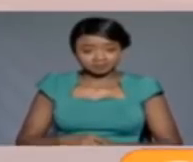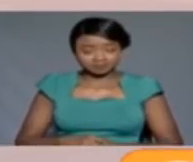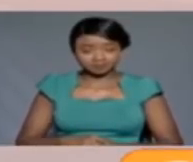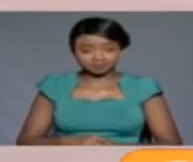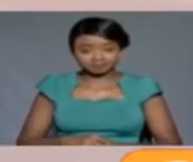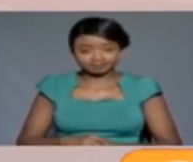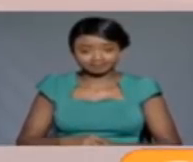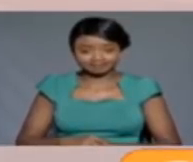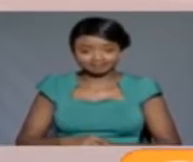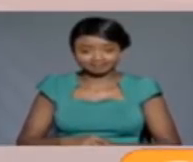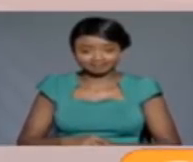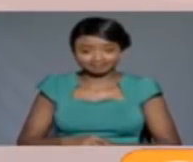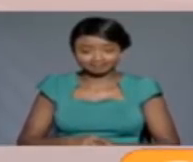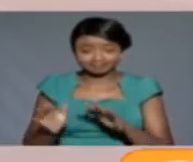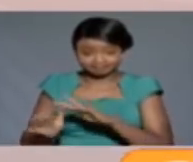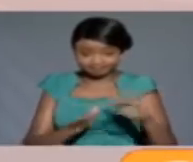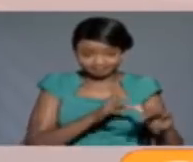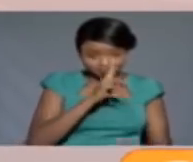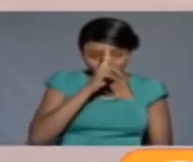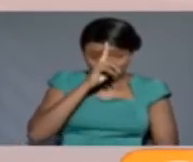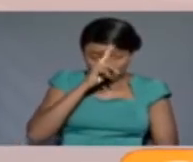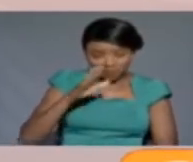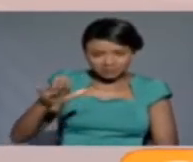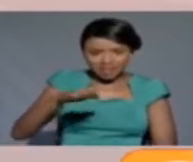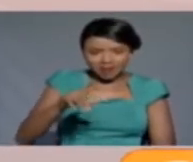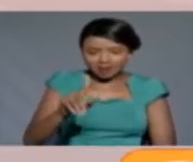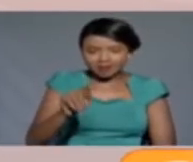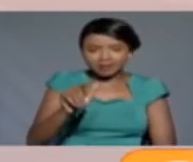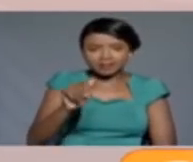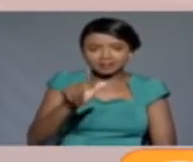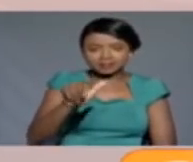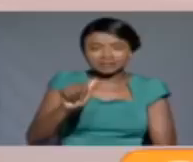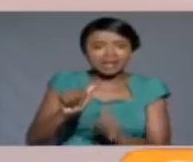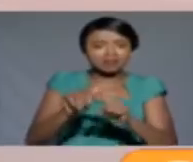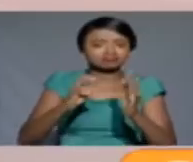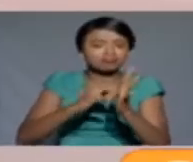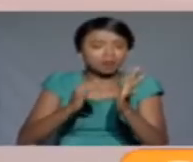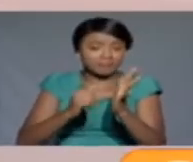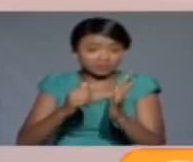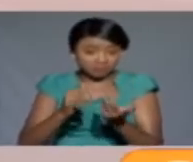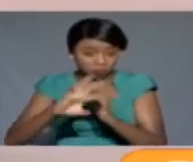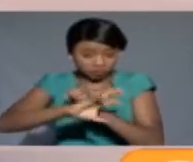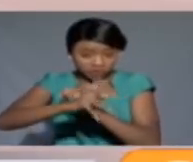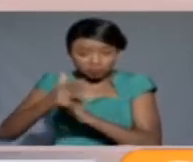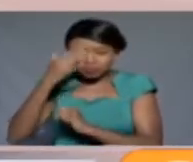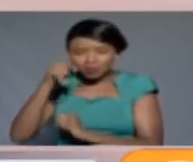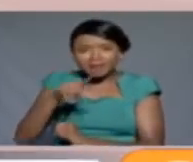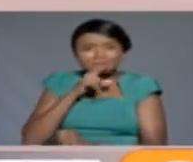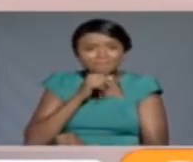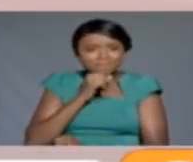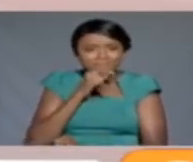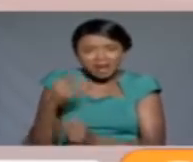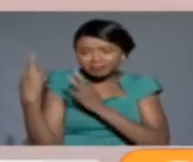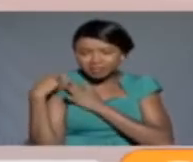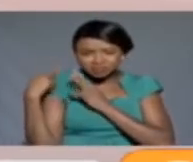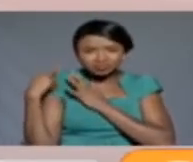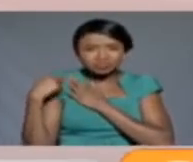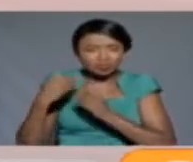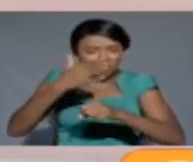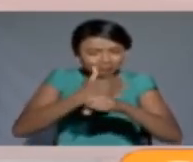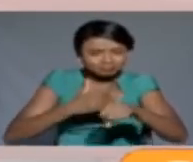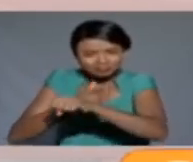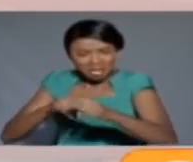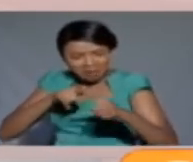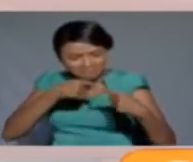Kwingineko, polisi wanamsaka kijana mmoja katika eneo la Tala, kaunti ya Machakos, baada ya kumvamia na kumjeruhi mkewe wa zamani kwa kile kinachosemekana kuwa